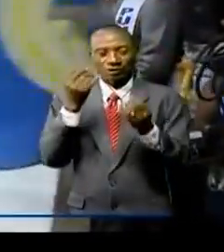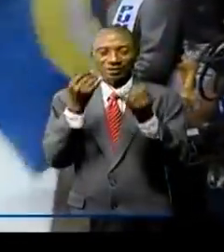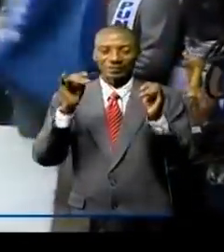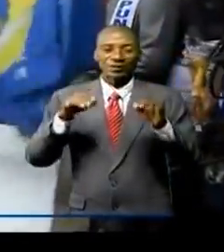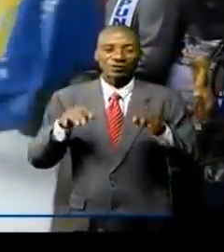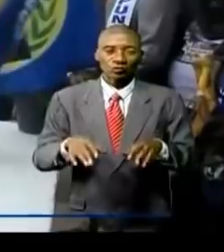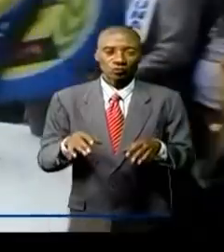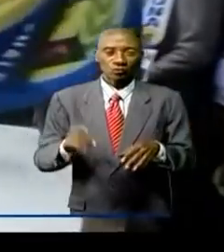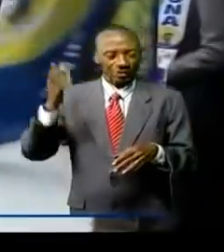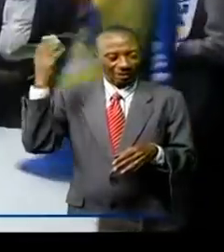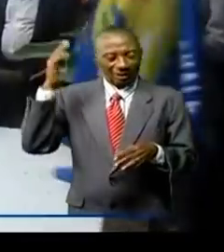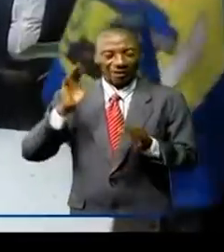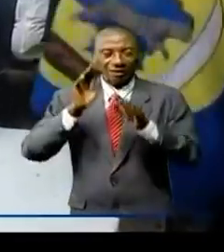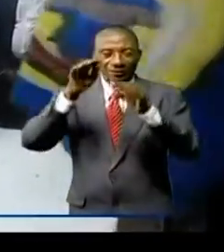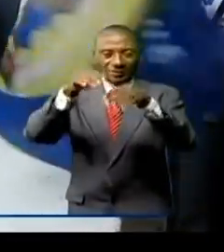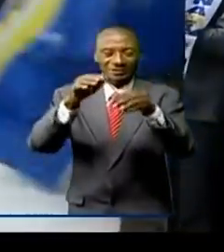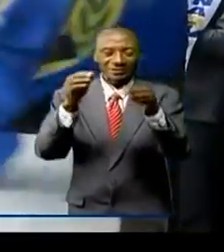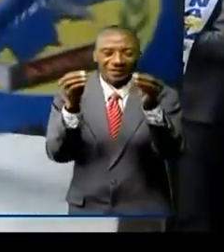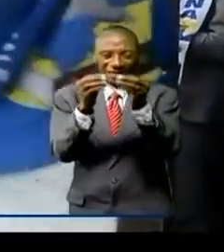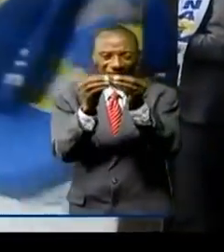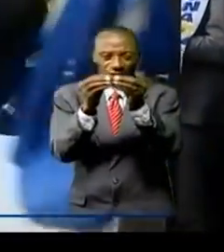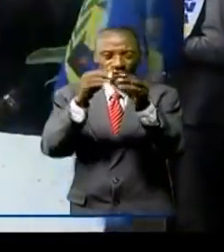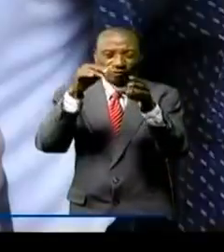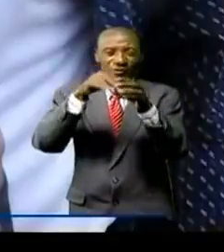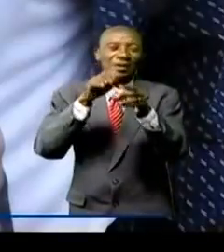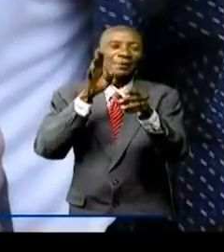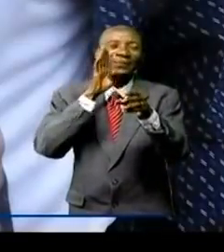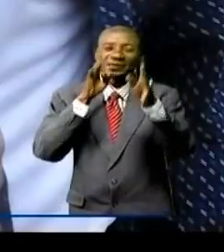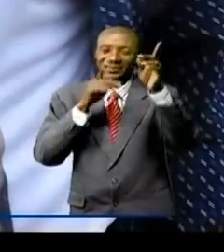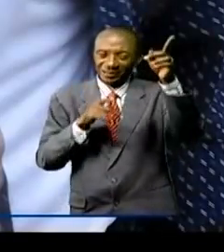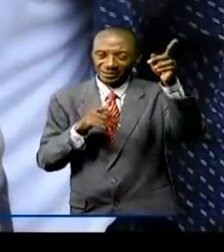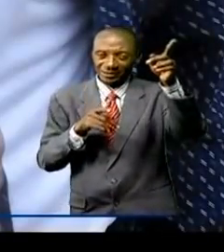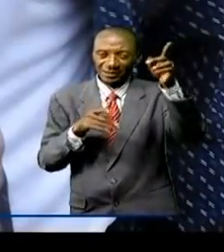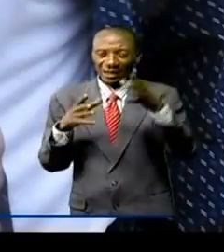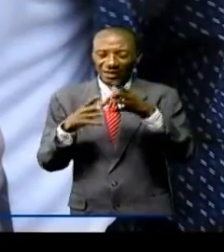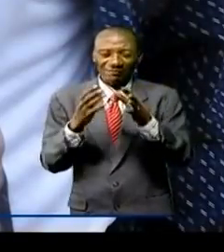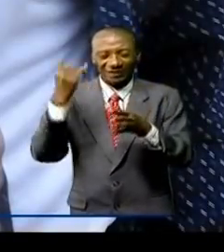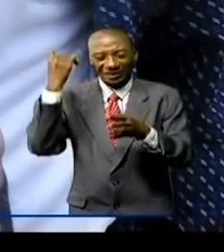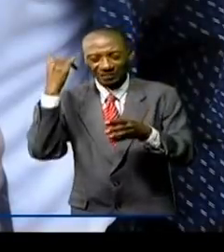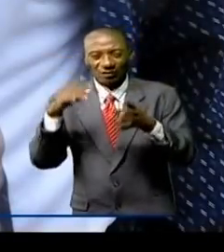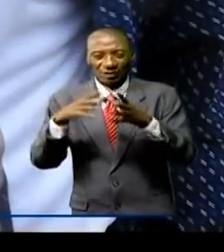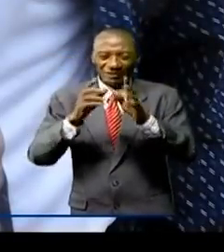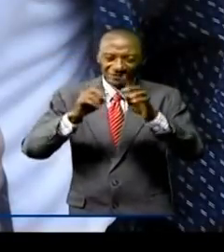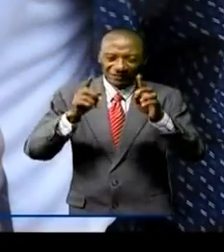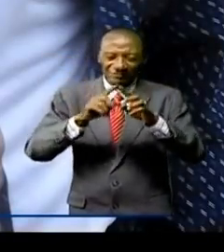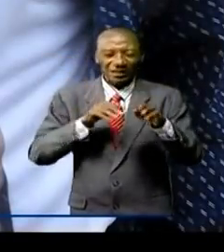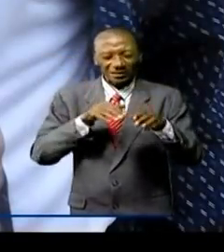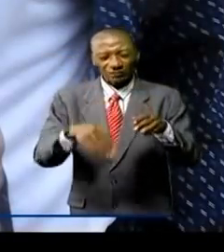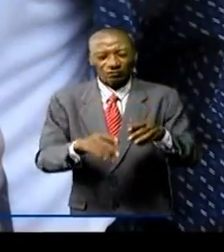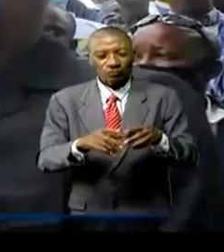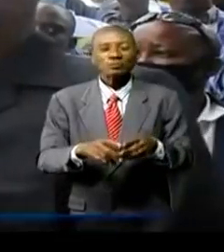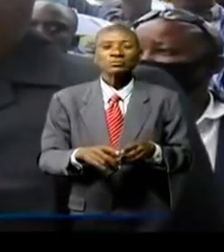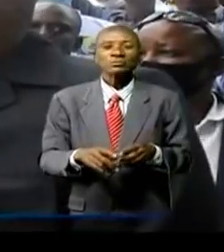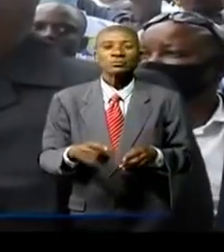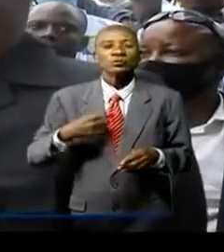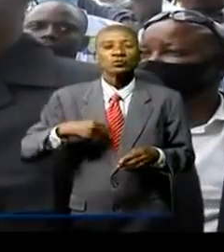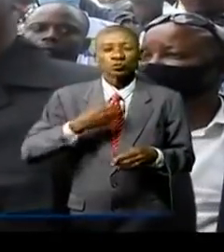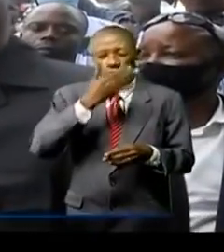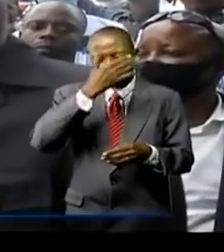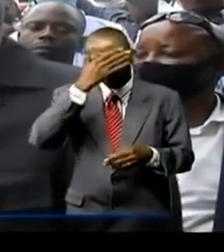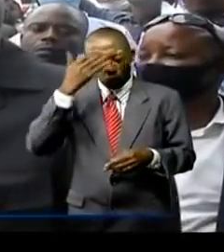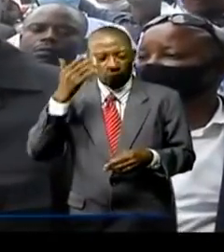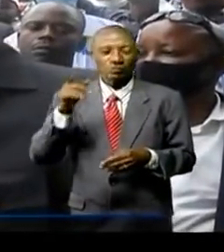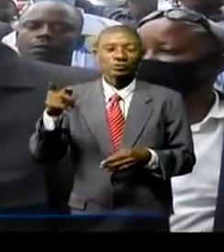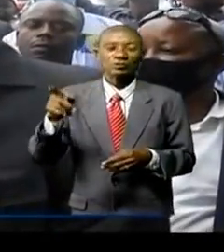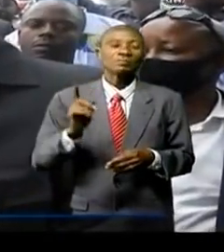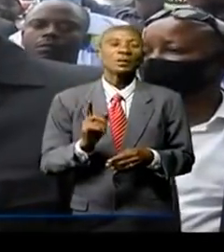de Bruxelles comme membre du bureau. Et c'est le tout premier Congolais qui a participé dans